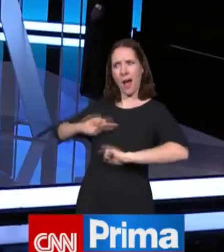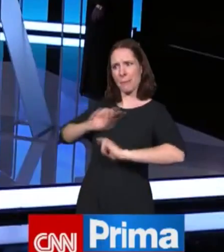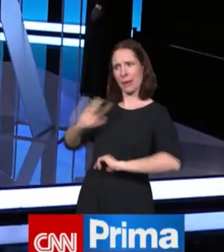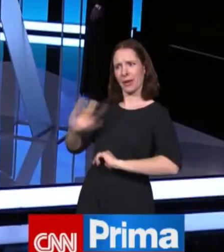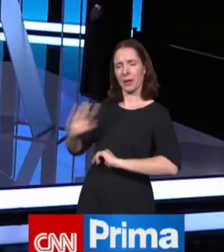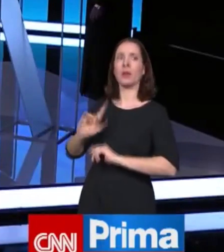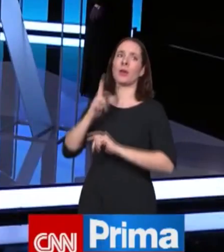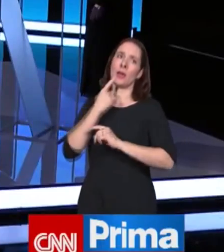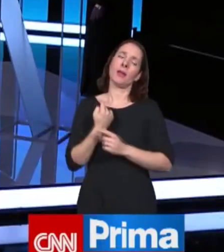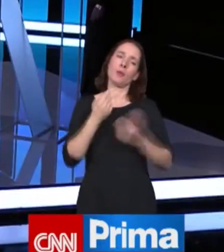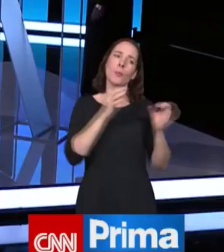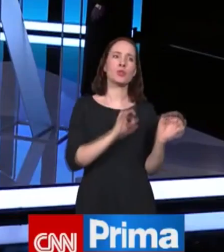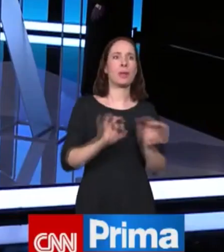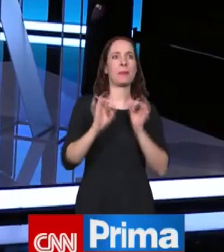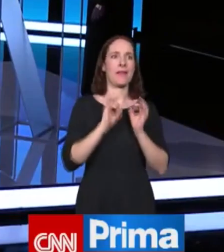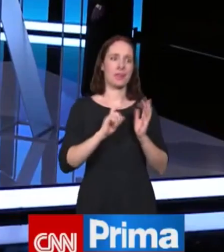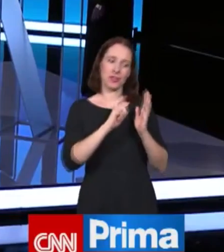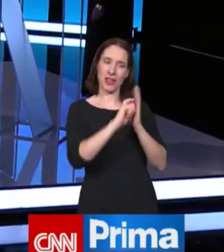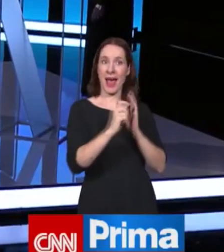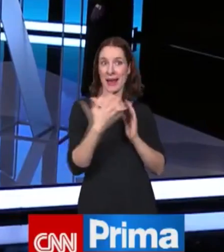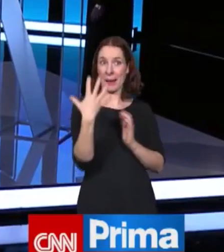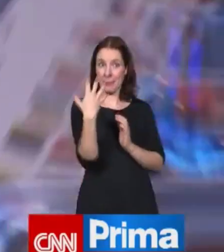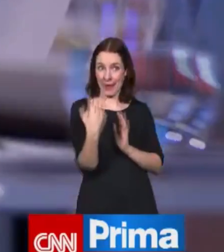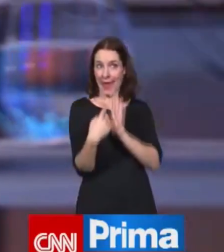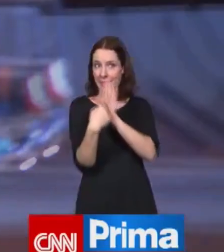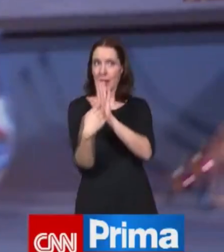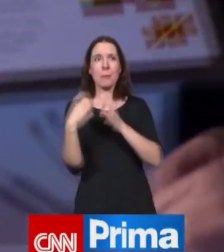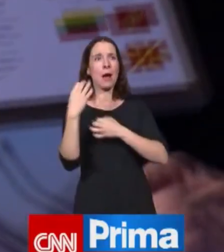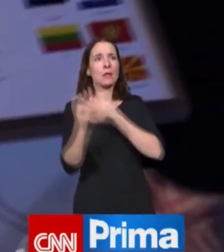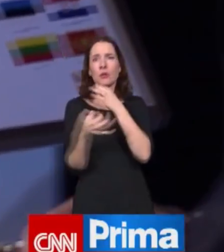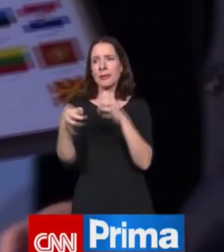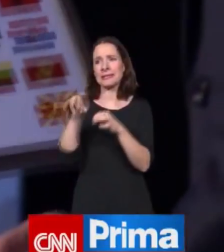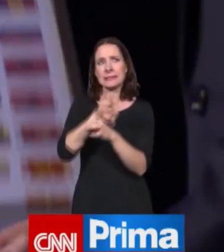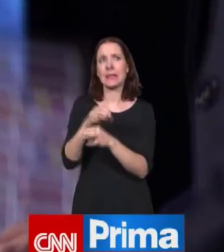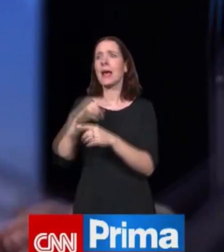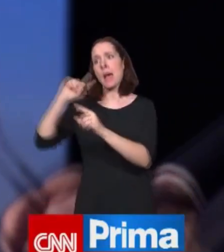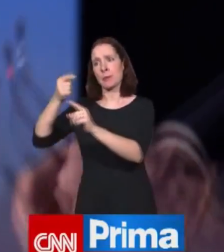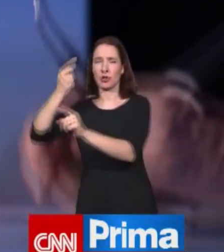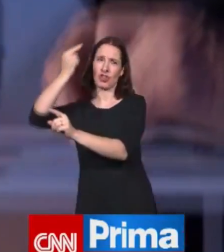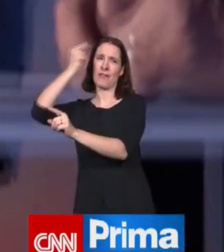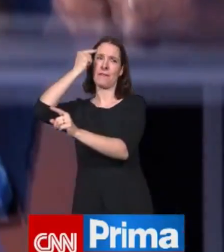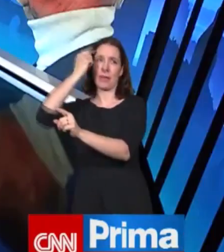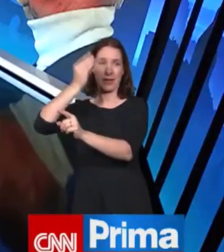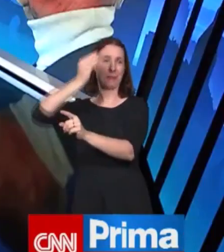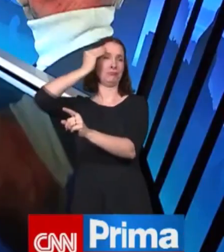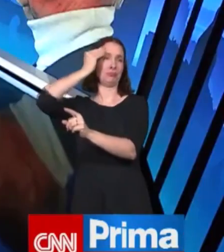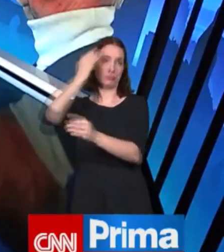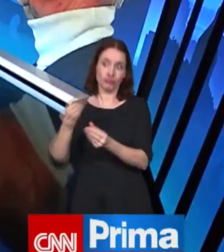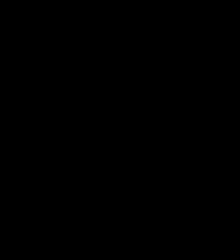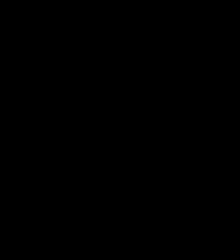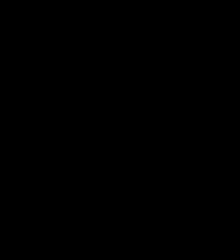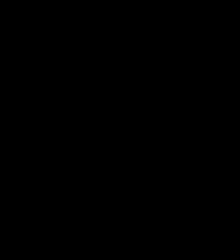5, aby příště se mohl informovat. No.